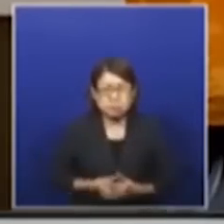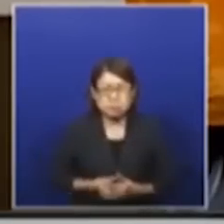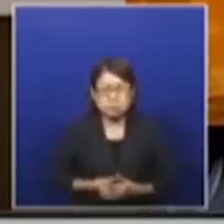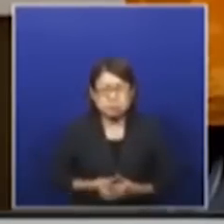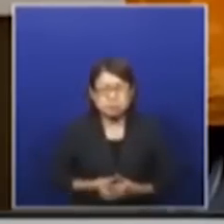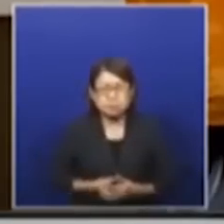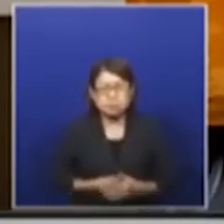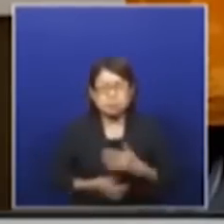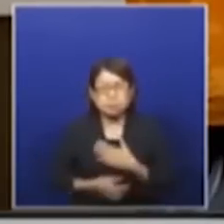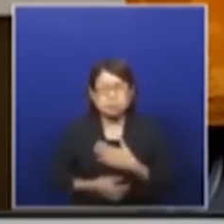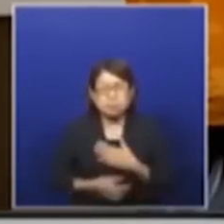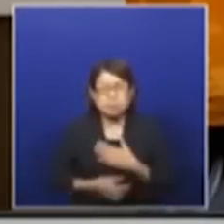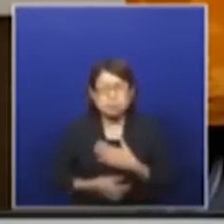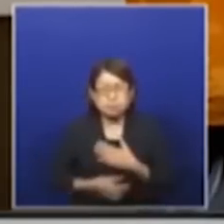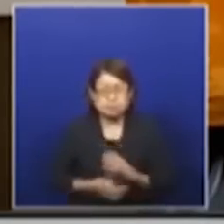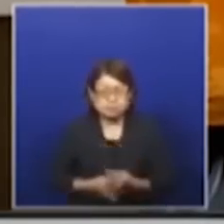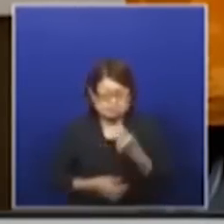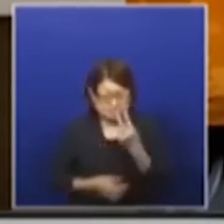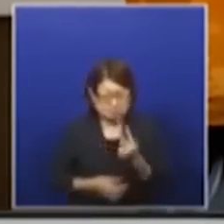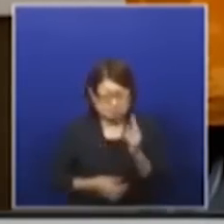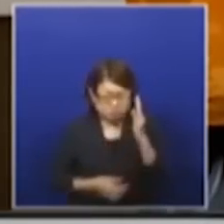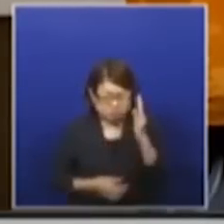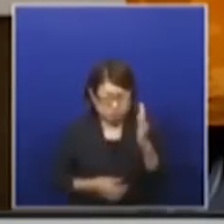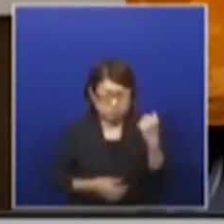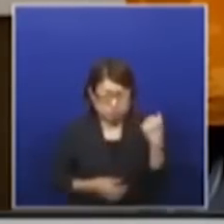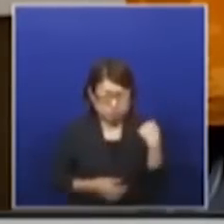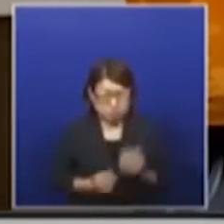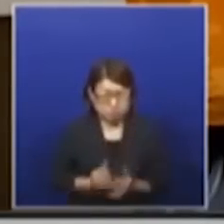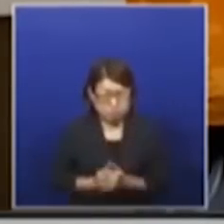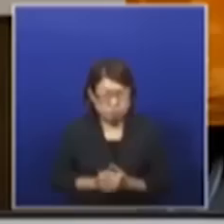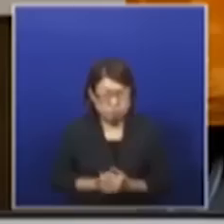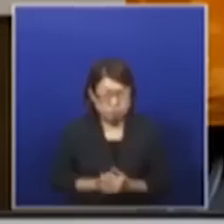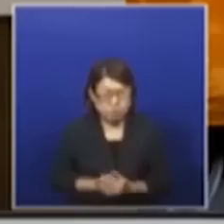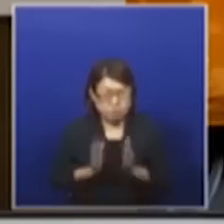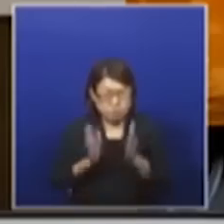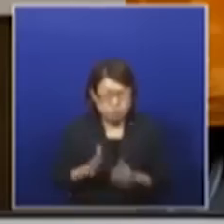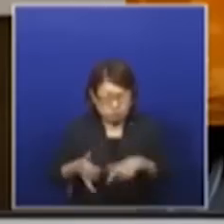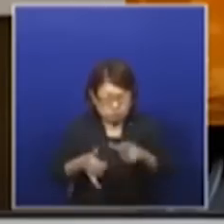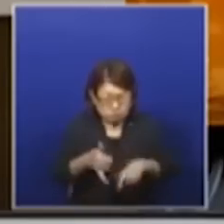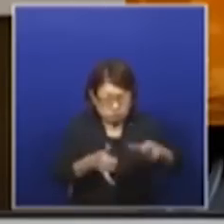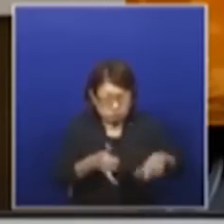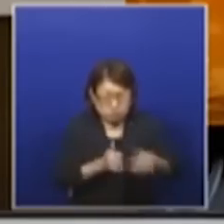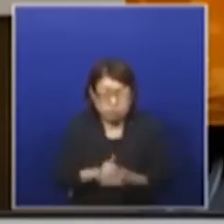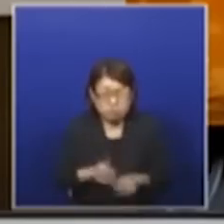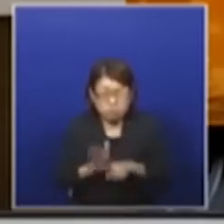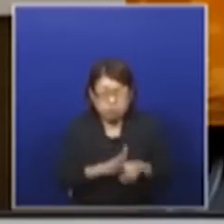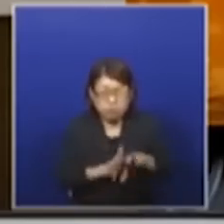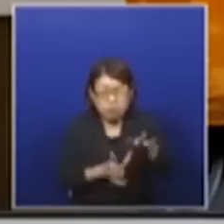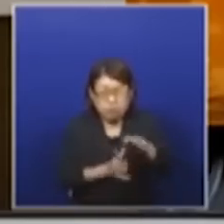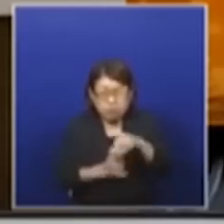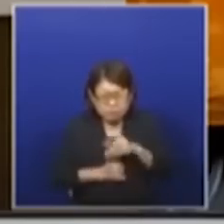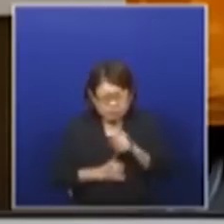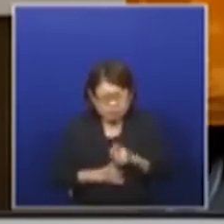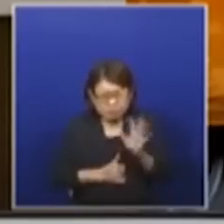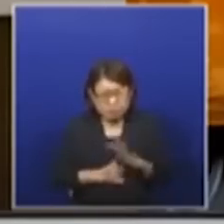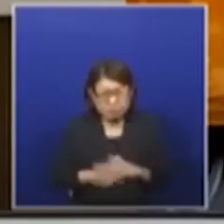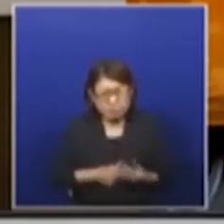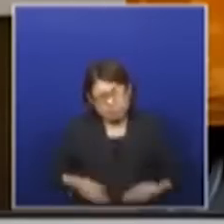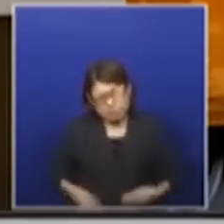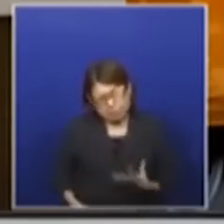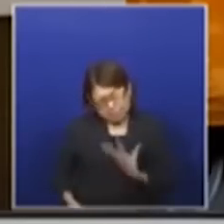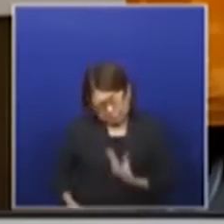แล้วเราก็อาจจะได้เห็นคนมากมายที่ไม่ได้ตายเพราะพิษโควิดแต่จะต้องเสียชีวิตเพราะไม่มีเงินซื้อข้าว